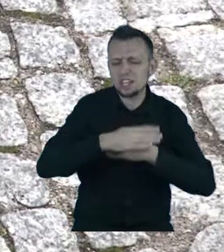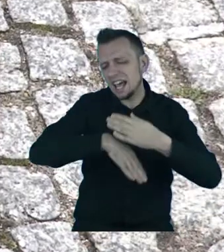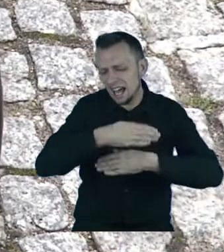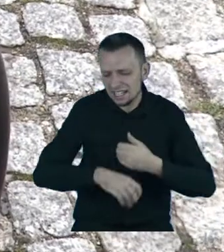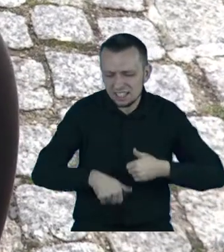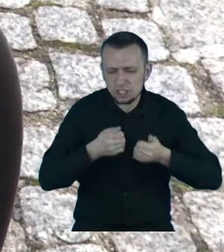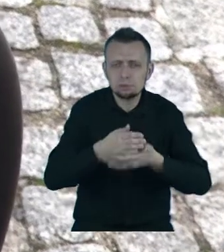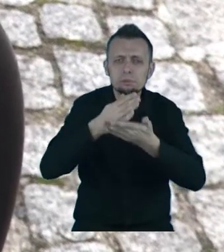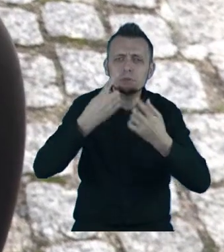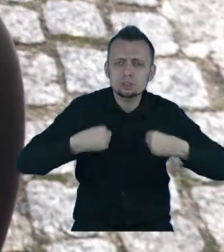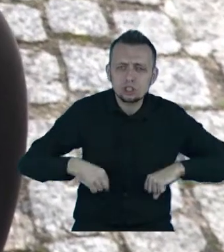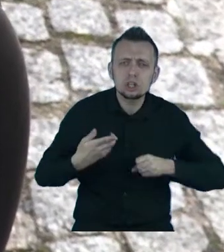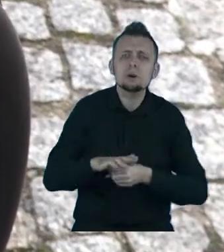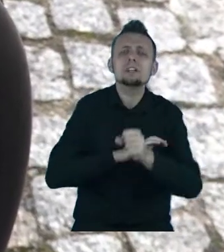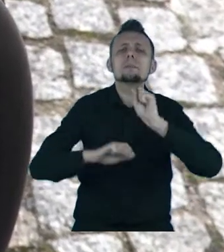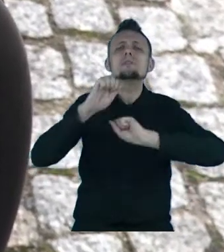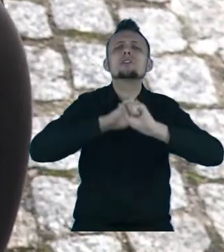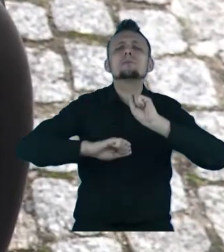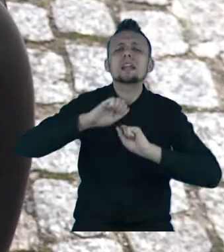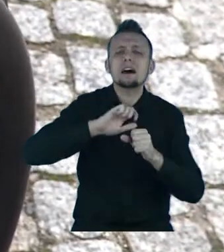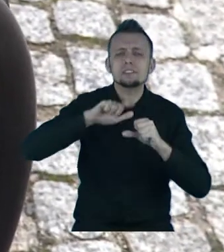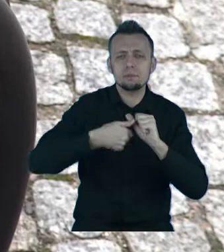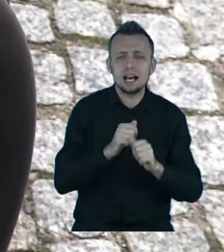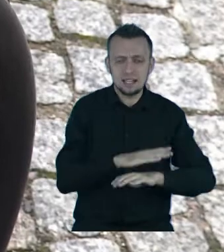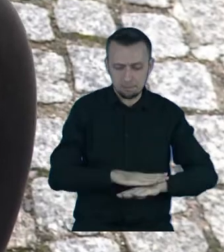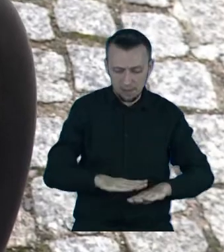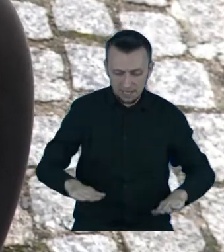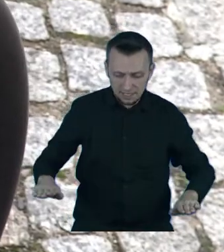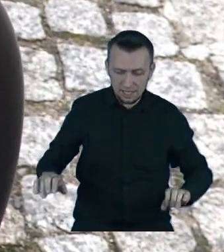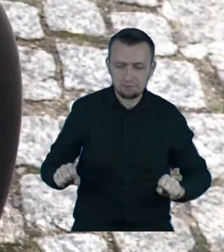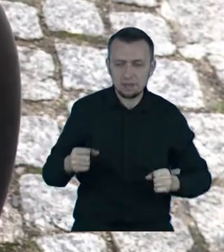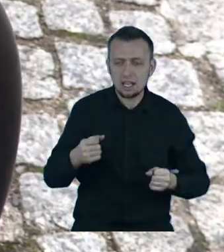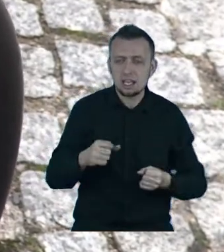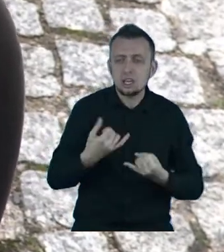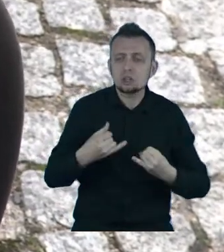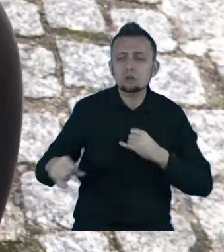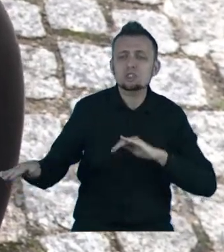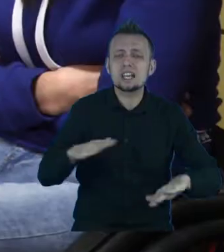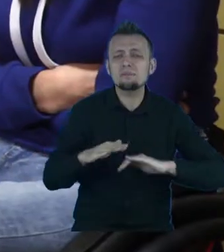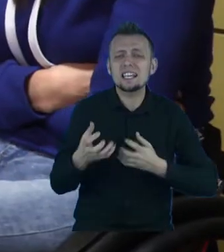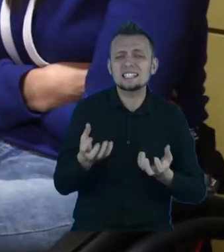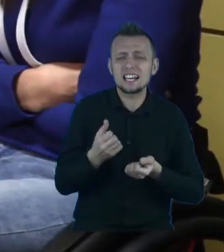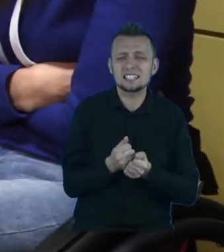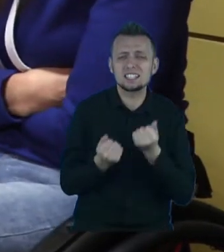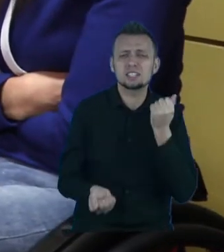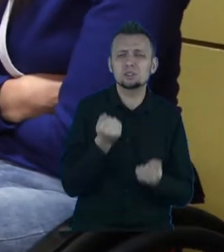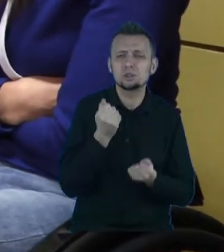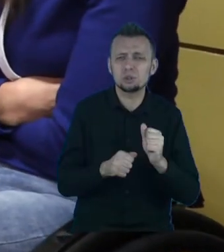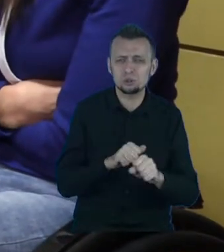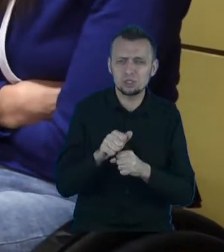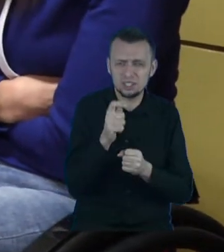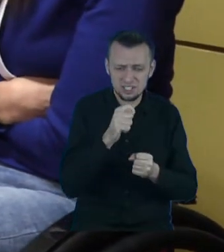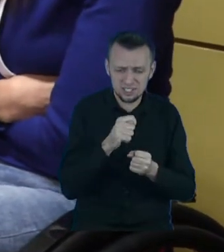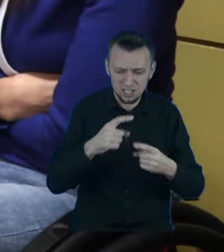bariery architektoniczne w Kutnie wciąż stanowią dla nich przeszkodę. Z tego powodu powstał pomysł powołania osoby, która zadba o likwidację